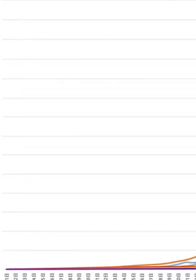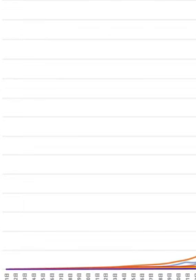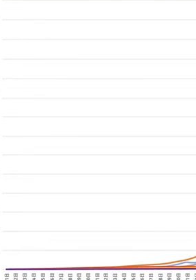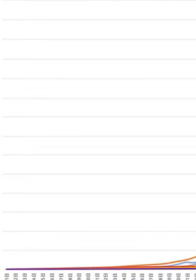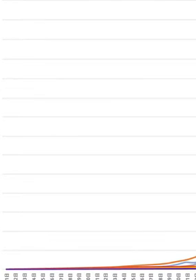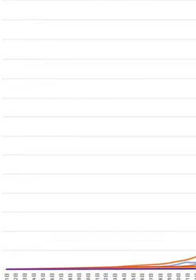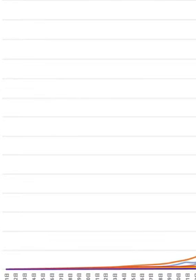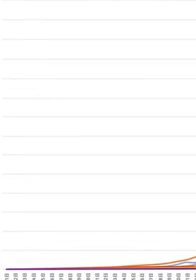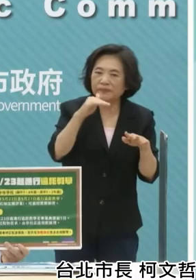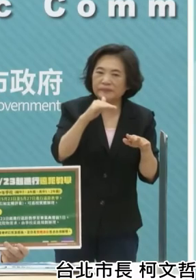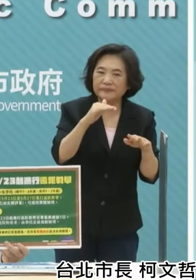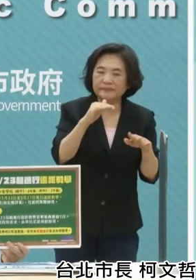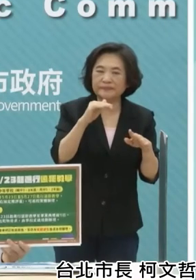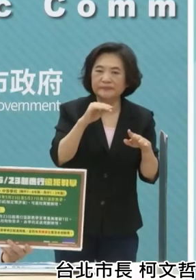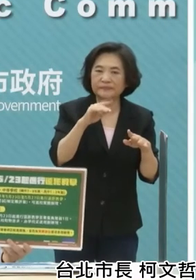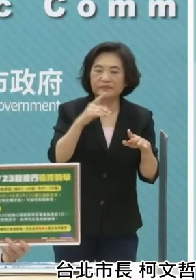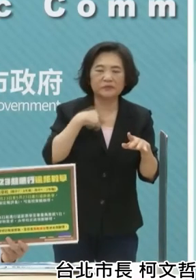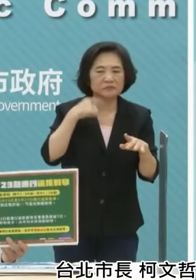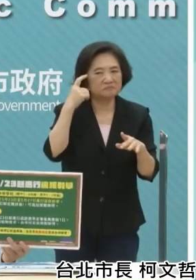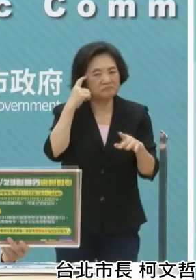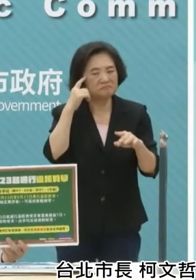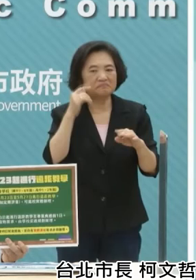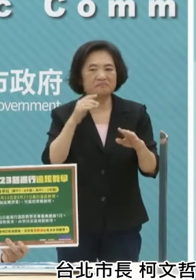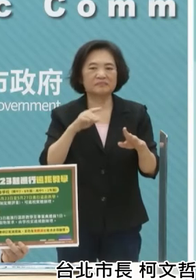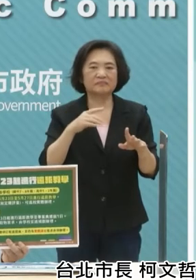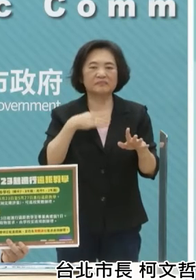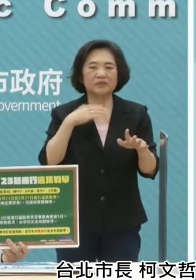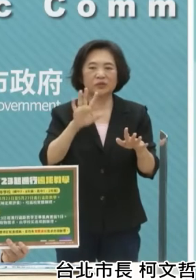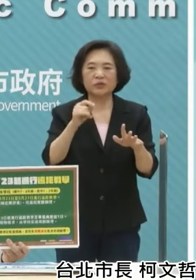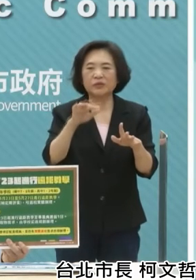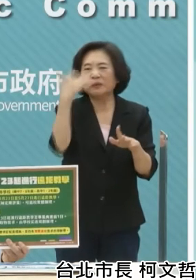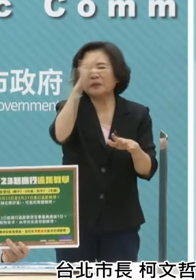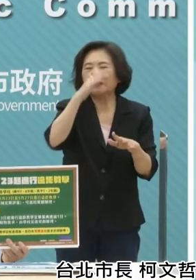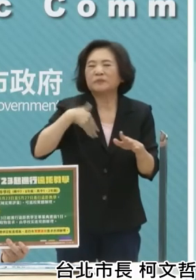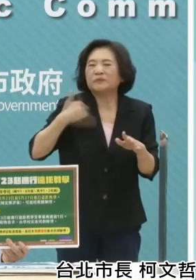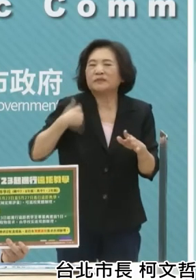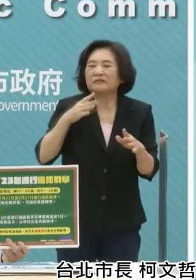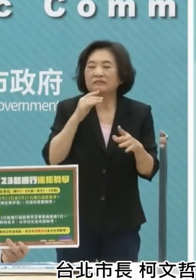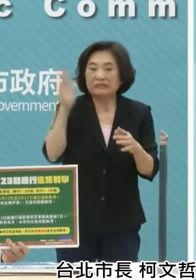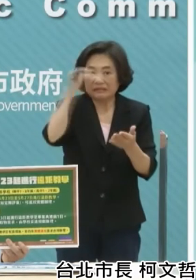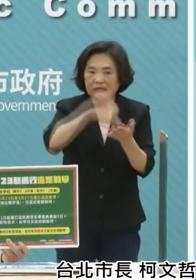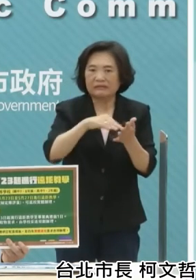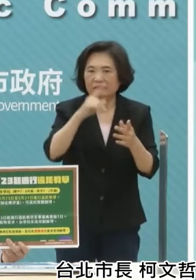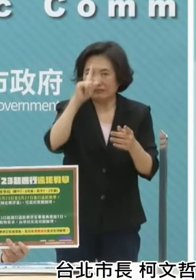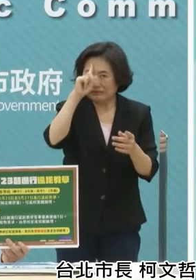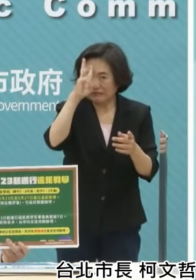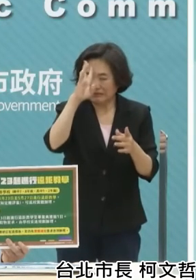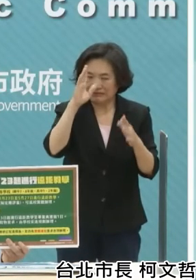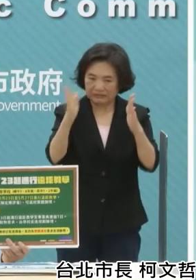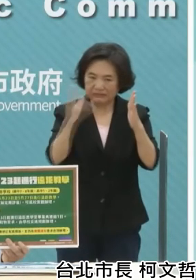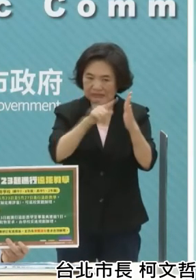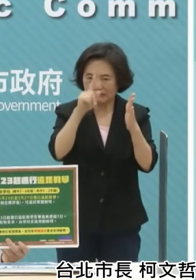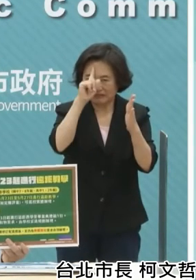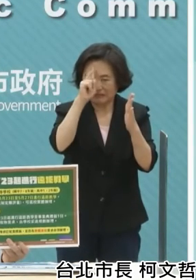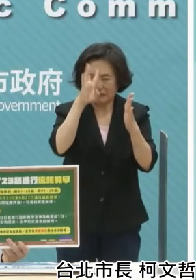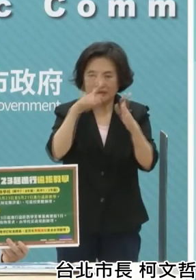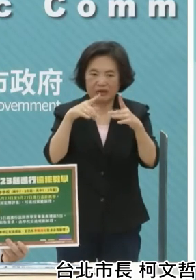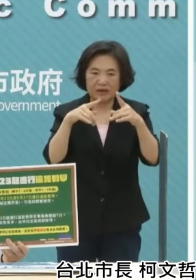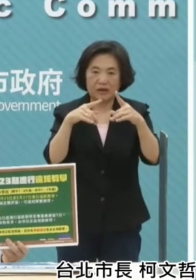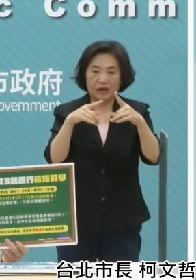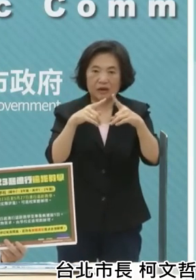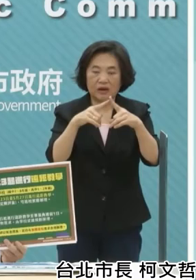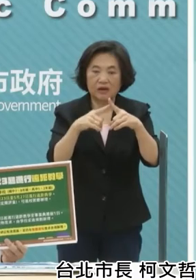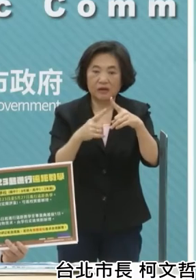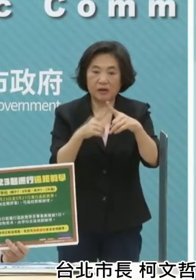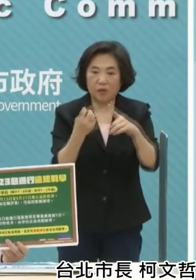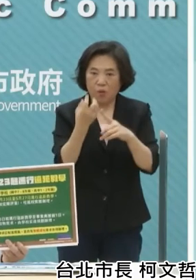该是另外也是黑数了，看不清楚，所以大概就在这几天了，特别到下个礼拜，